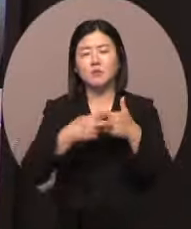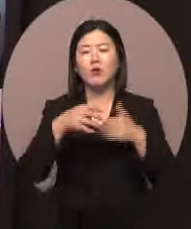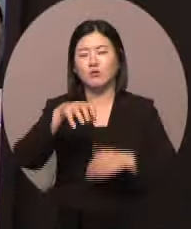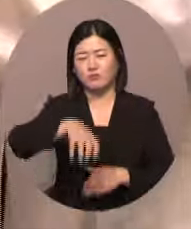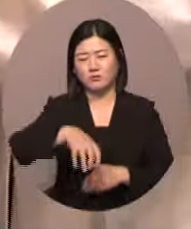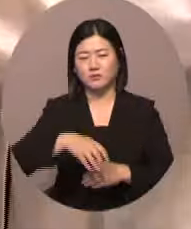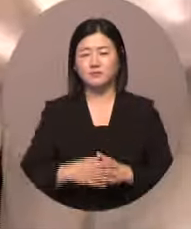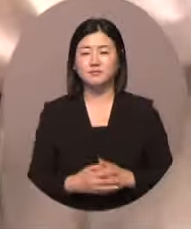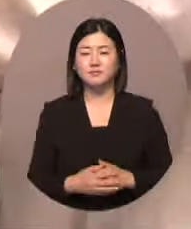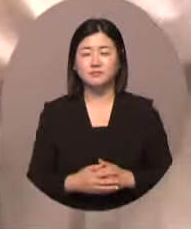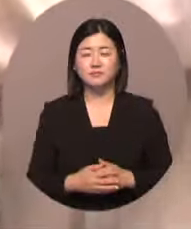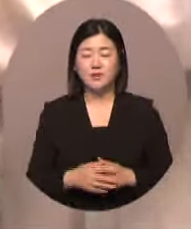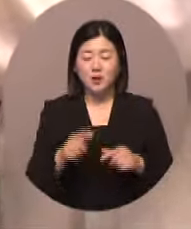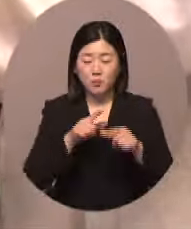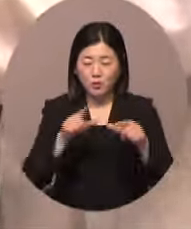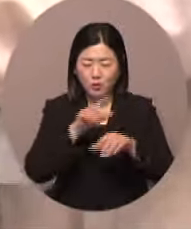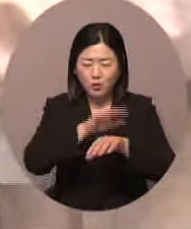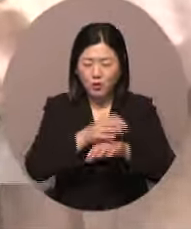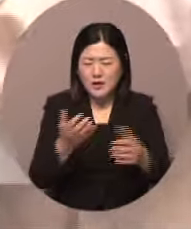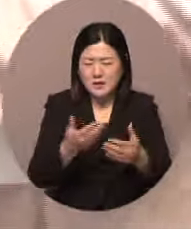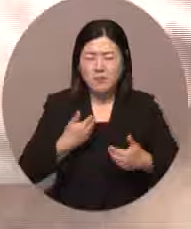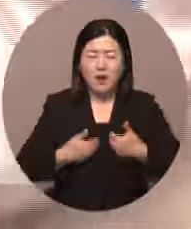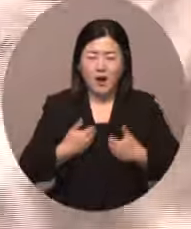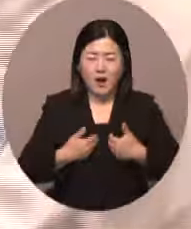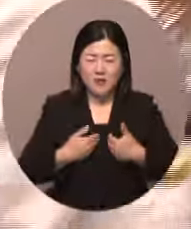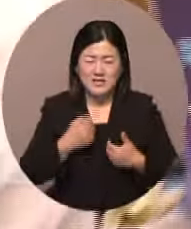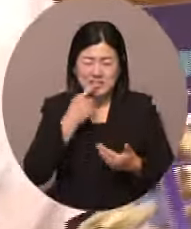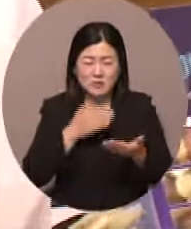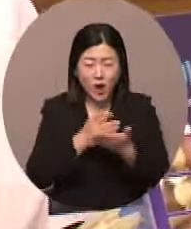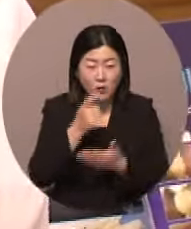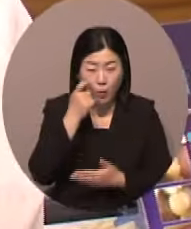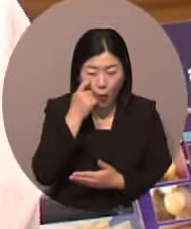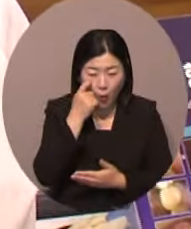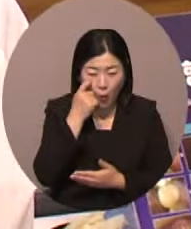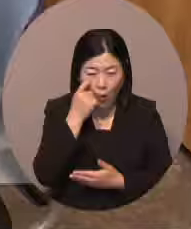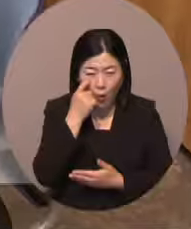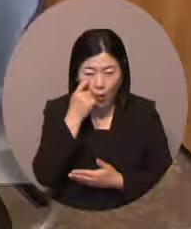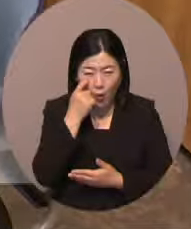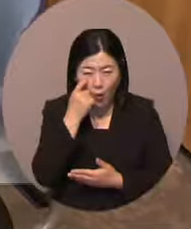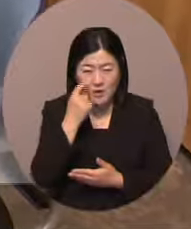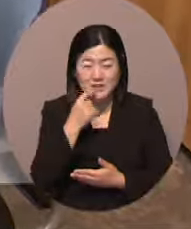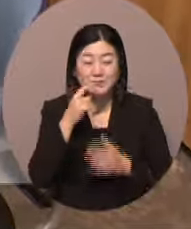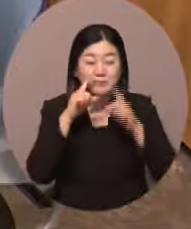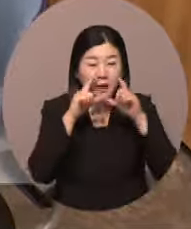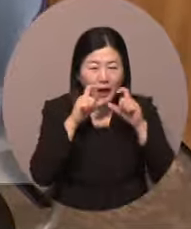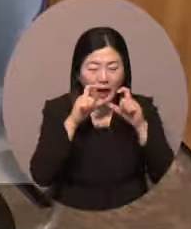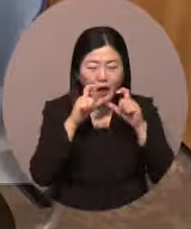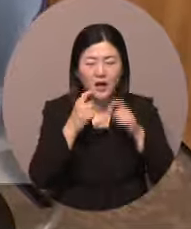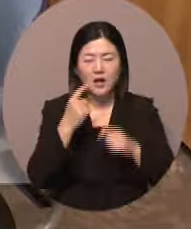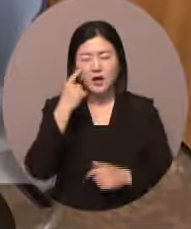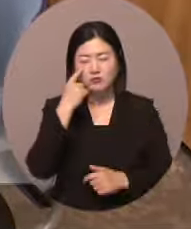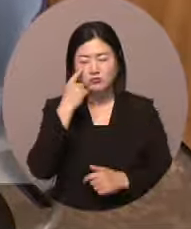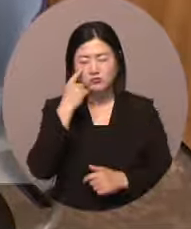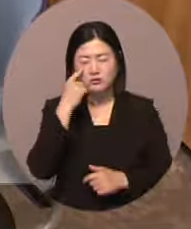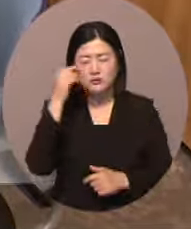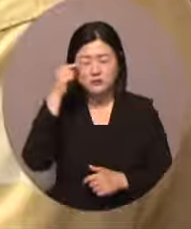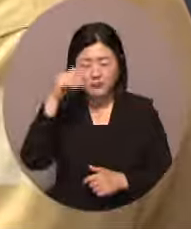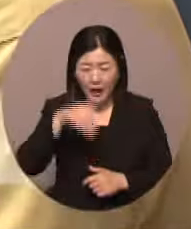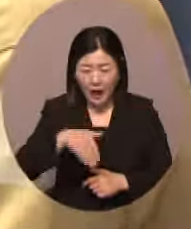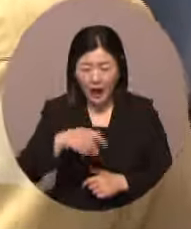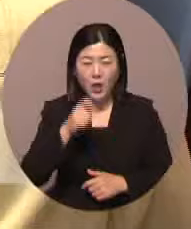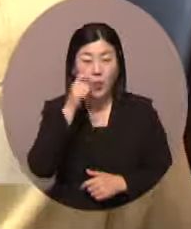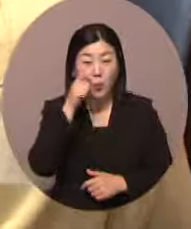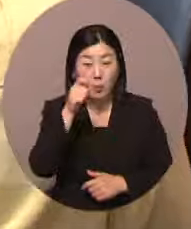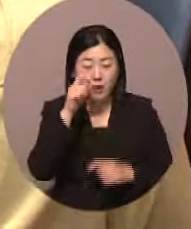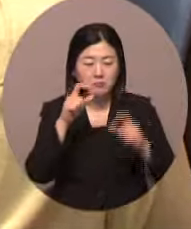진료소입니다. 평소 농사일이 바빠 치과를 못 갔던 분들은 입안 사진을 찍고 눈이 침침한 노인은